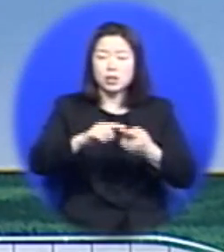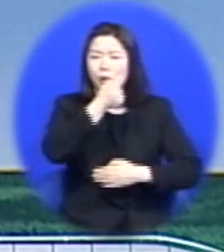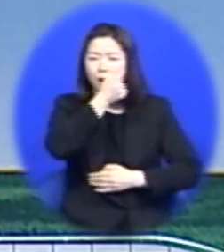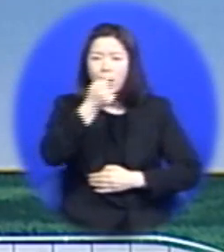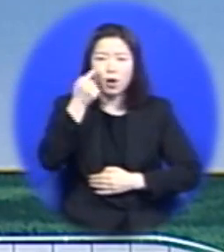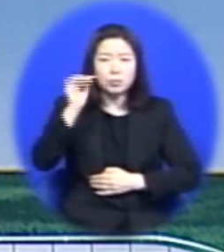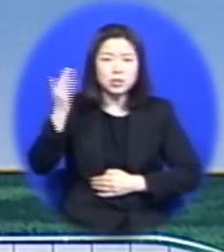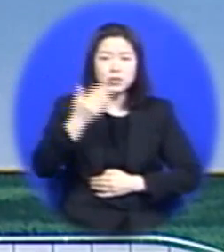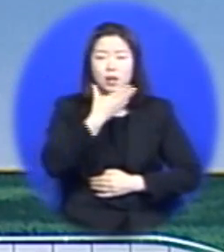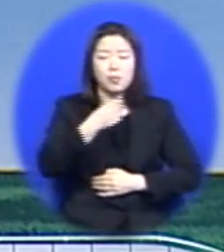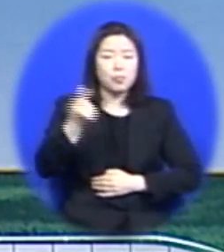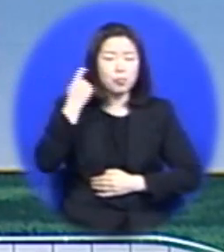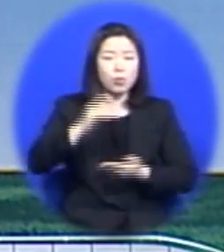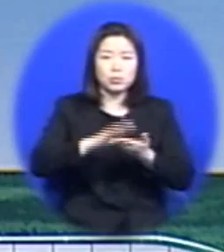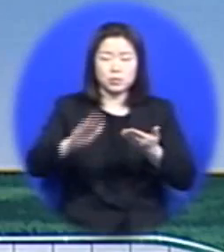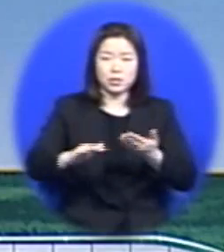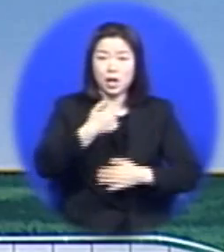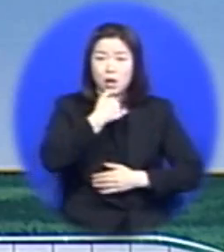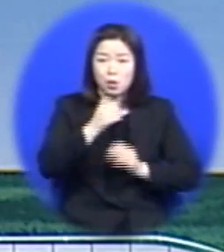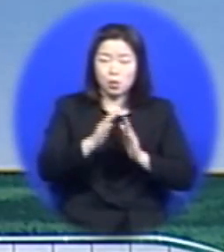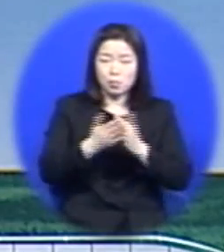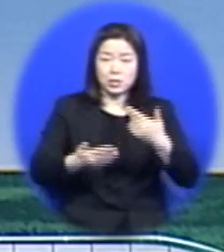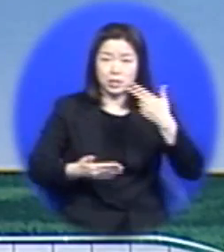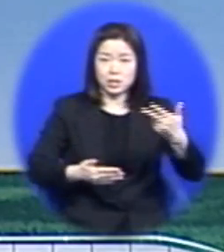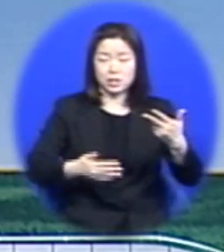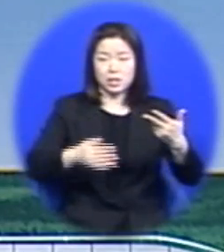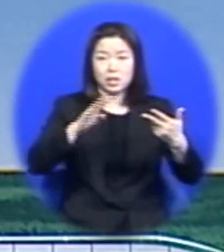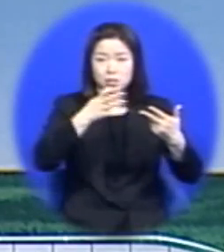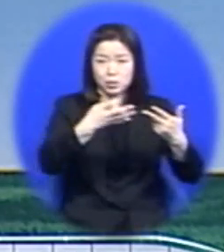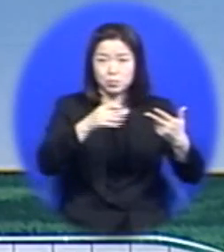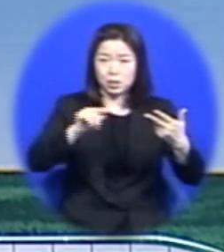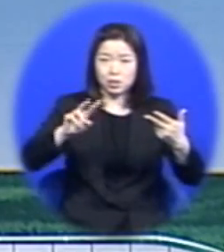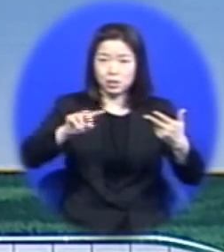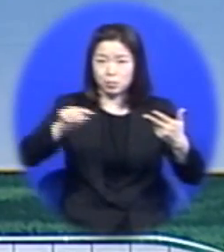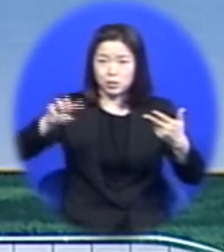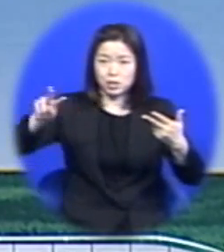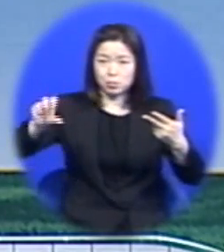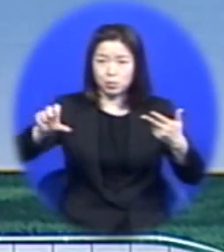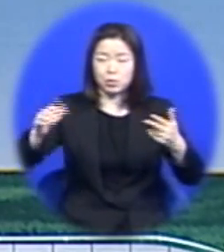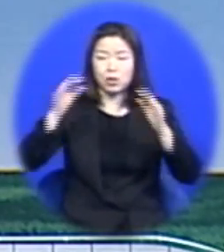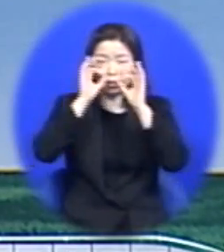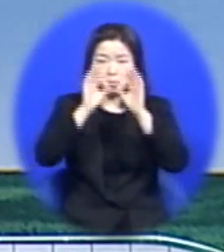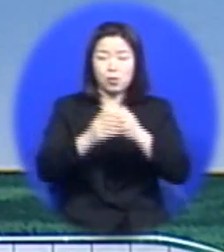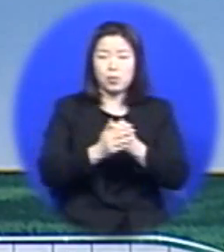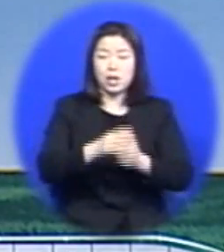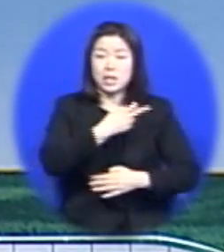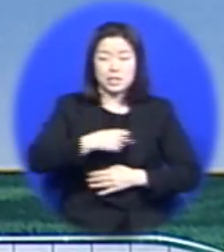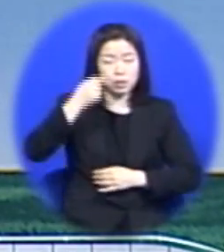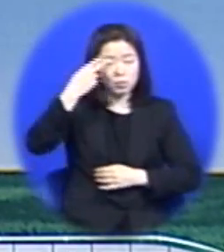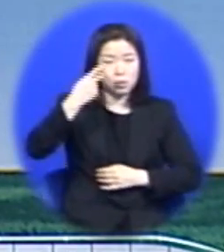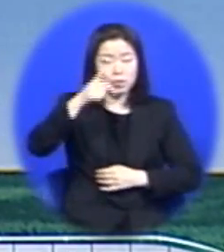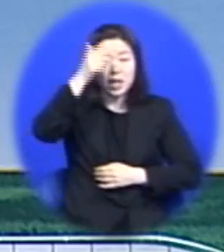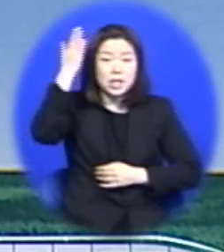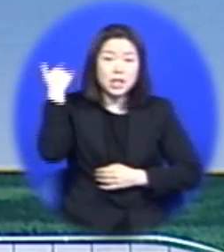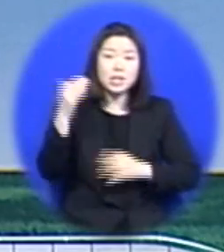복음입니다. 로마서 7장 14절에서 25절까지 보면 사도 바울의 옛사람의 고백이